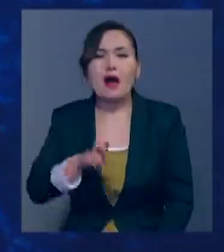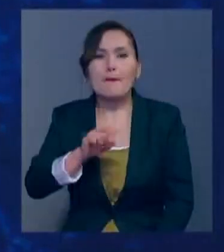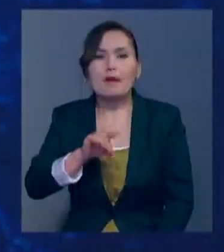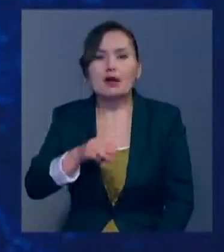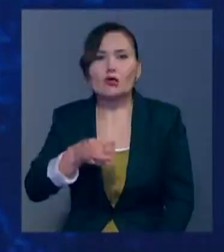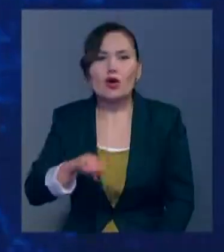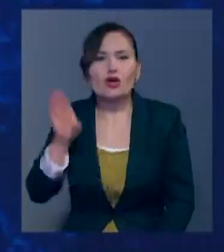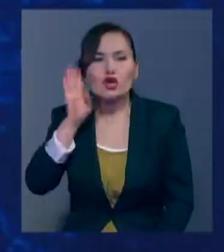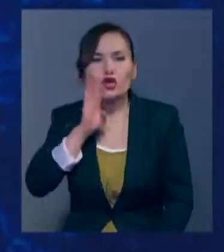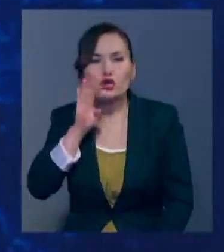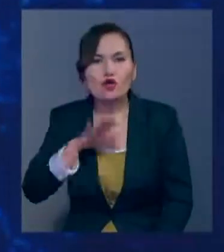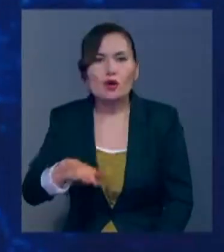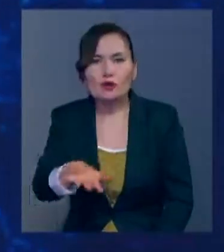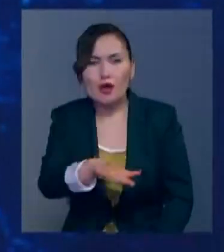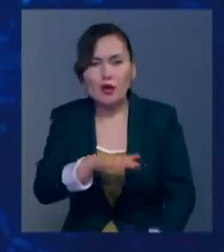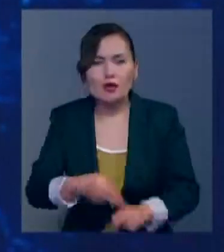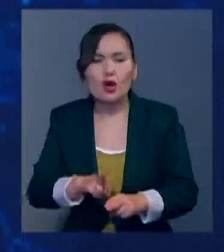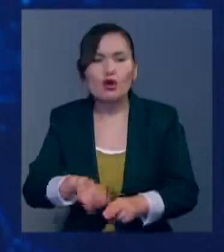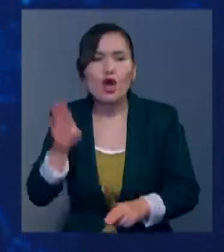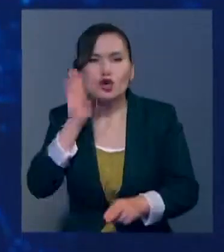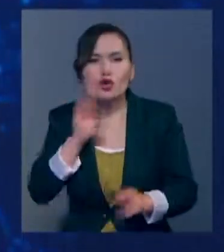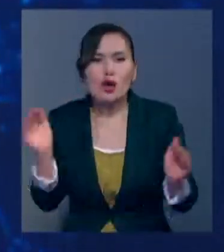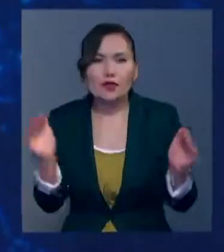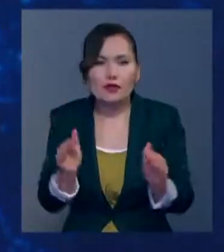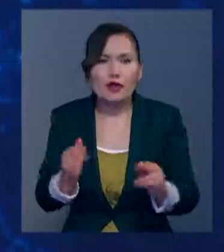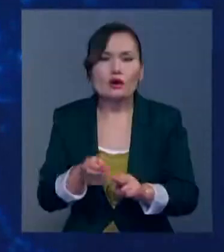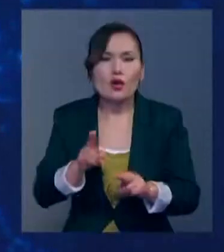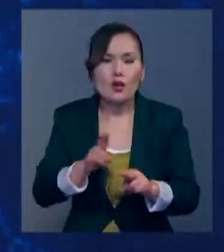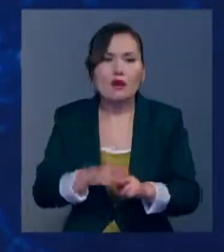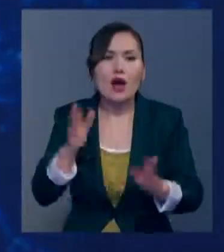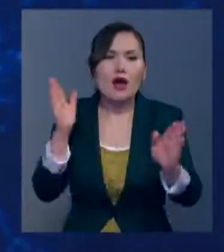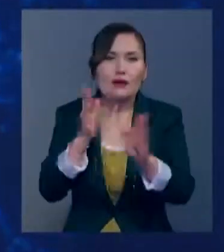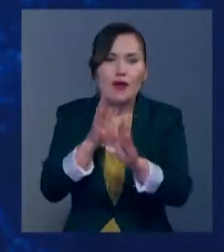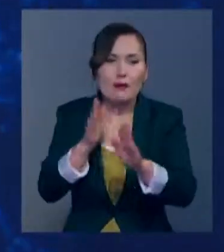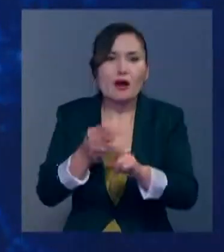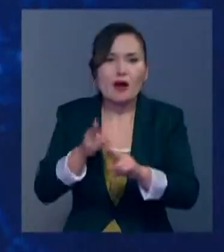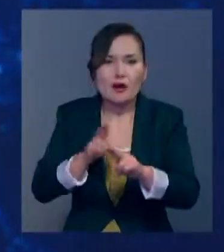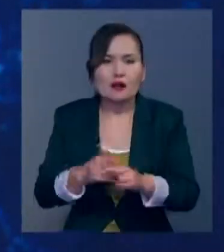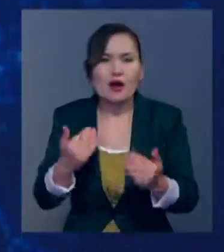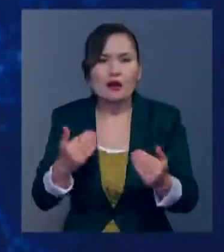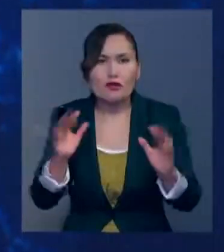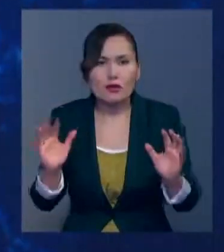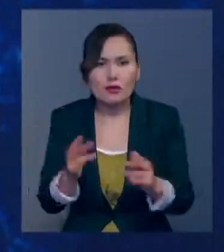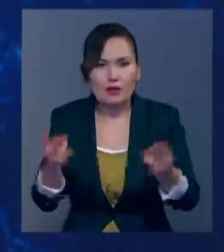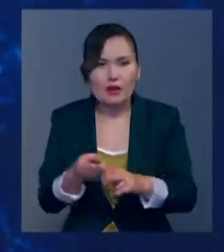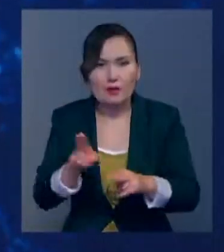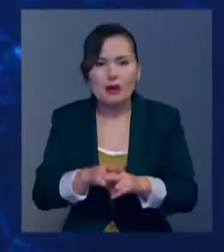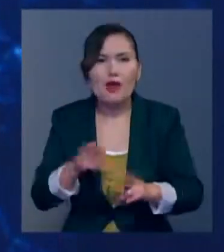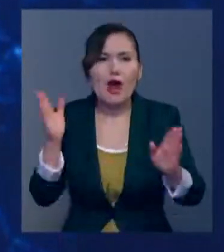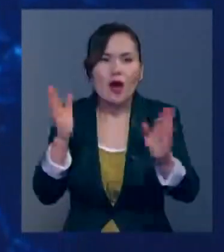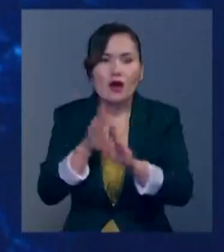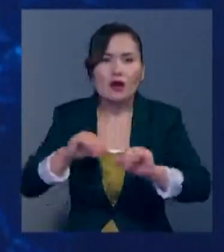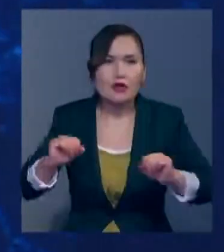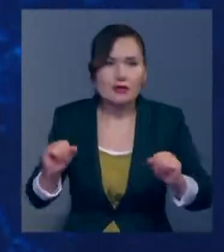Бартоғай су қоймасында тіршілік нәрі азайып барады. Мамандар бұл жағдайда табиғаттың тосын мінезімен байланыстырып отыр. Яғни ауа райының